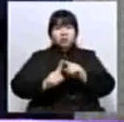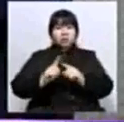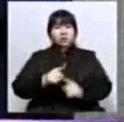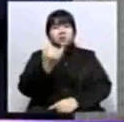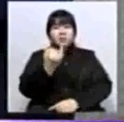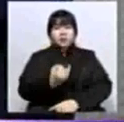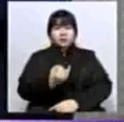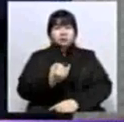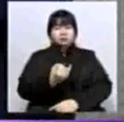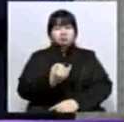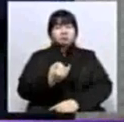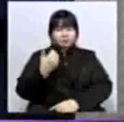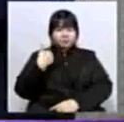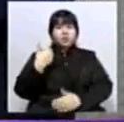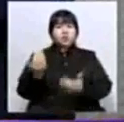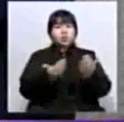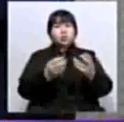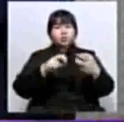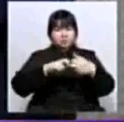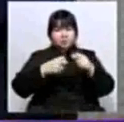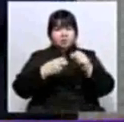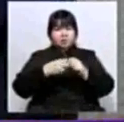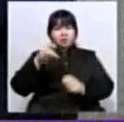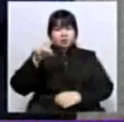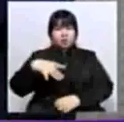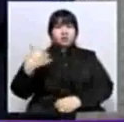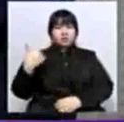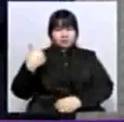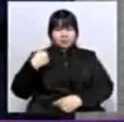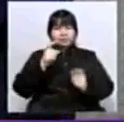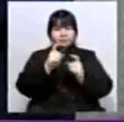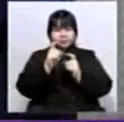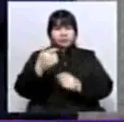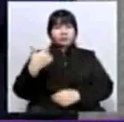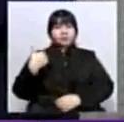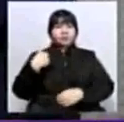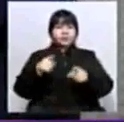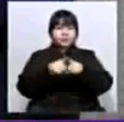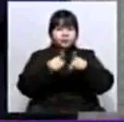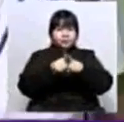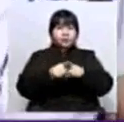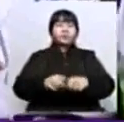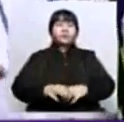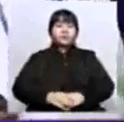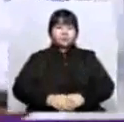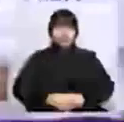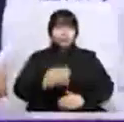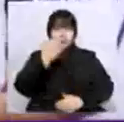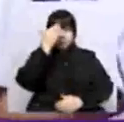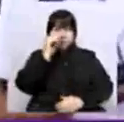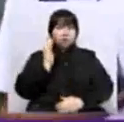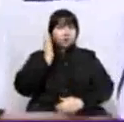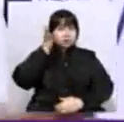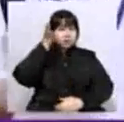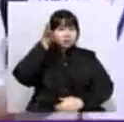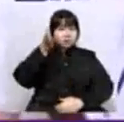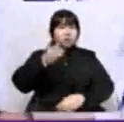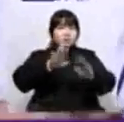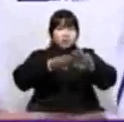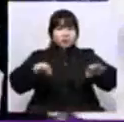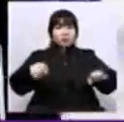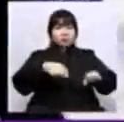นี้ไม่ดีพอลูกย่อมก่อความรุนแรงและเกิดความเสี่ยงได้เช่นเดียวกัน ถ้าว่าอนาคตของชาติจะเป็นอย่างไรในวันข้